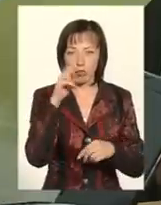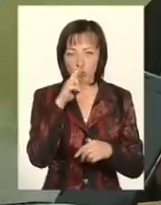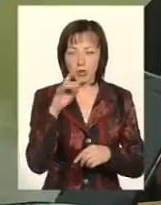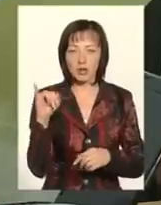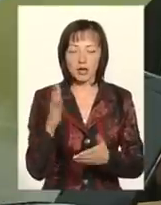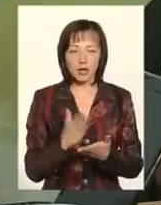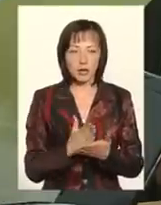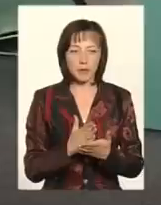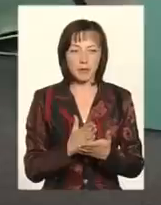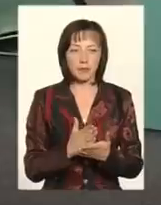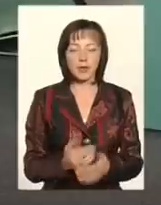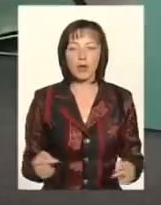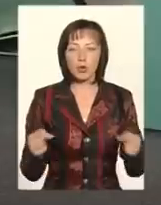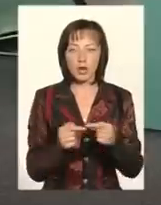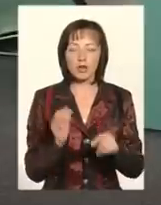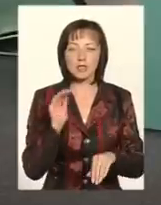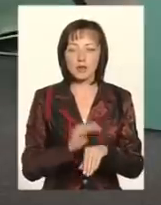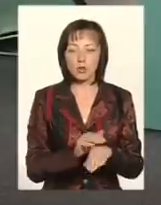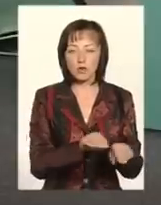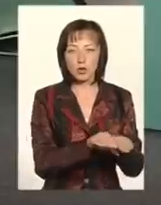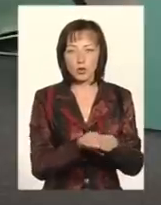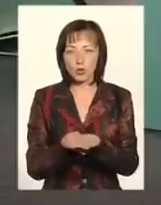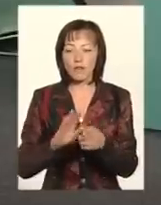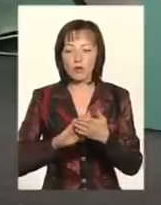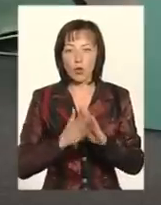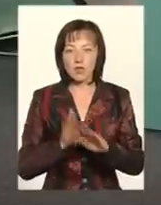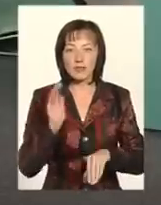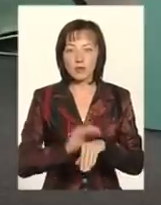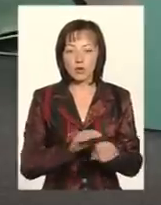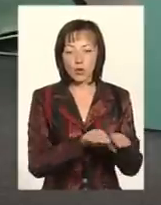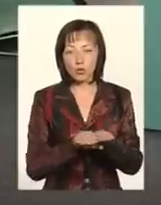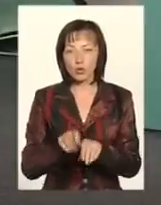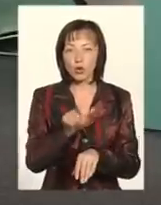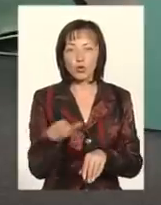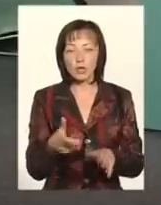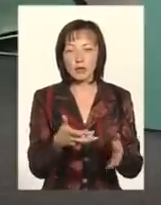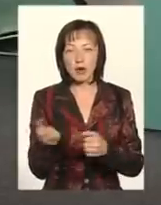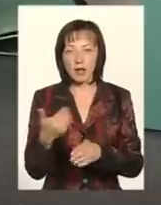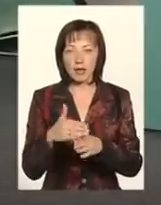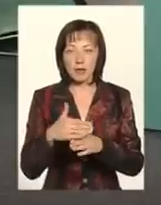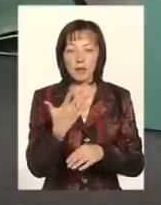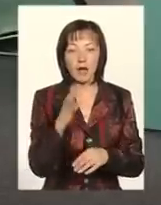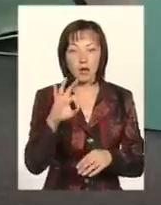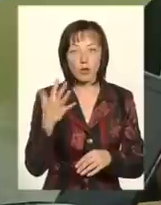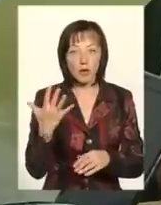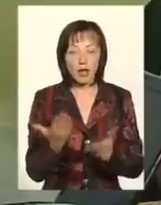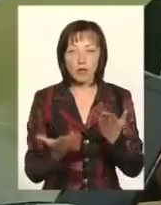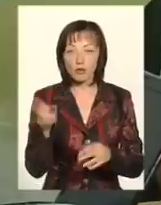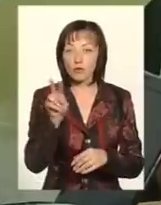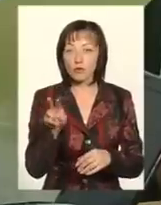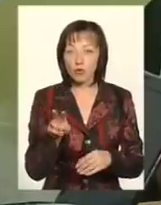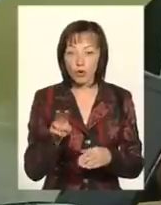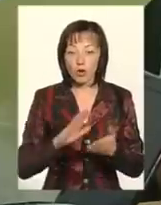і є конкретно зафіксований курс в договорі зафіксований курс по якому людина брала кредит Цей курс 505 то есть якщо в договорі